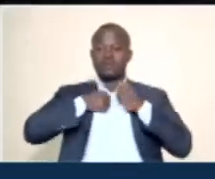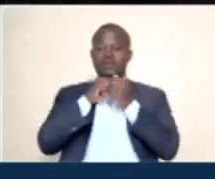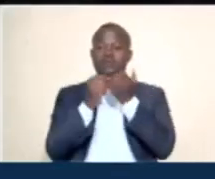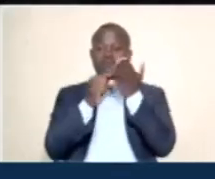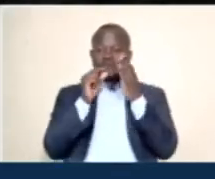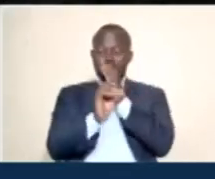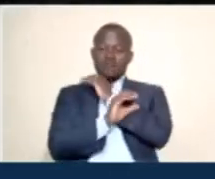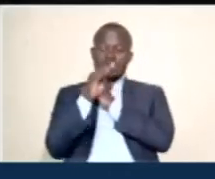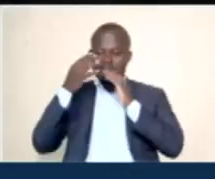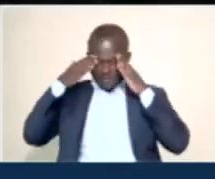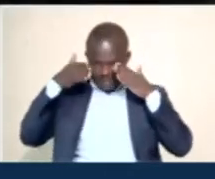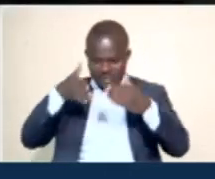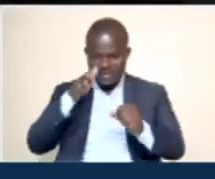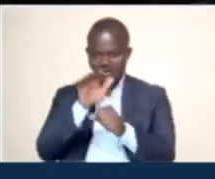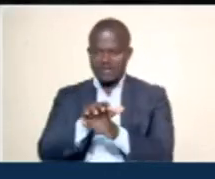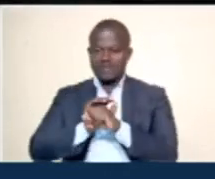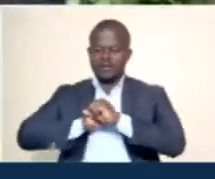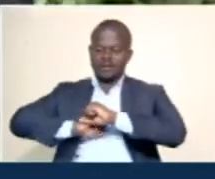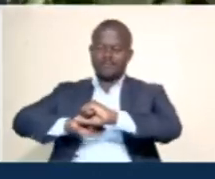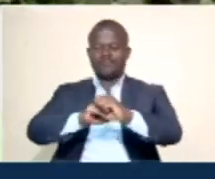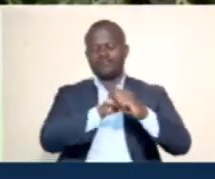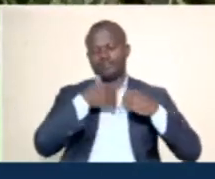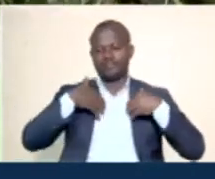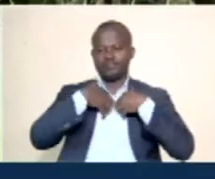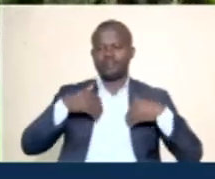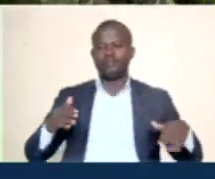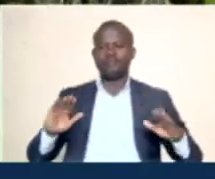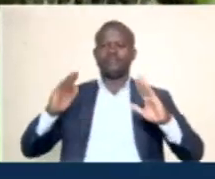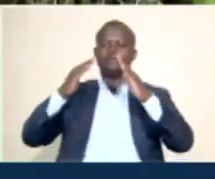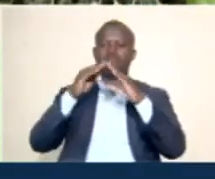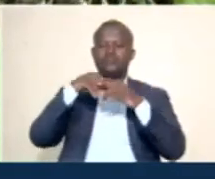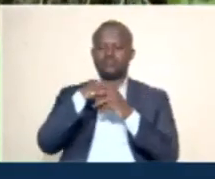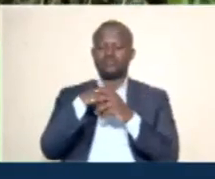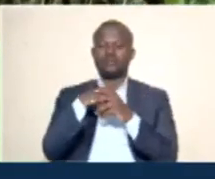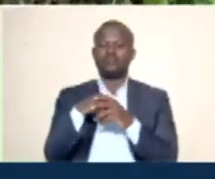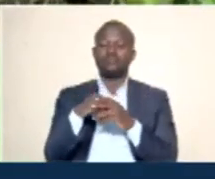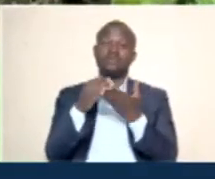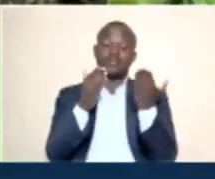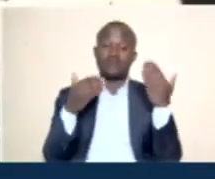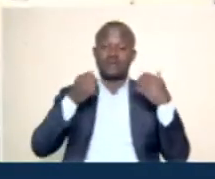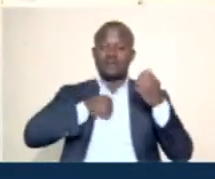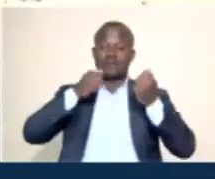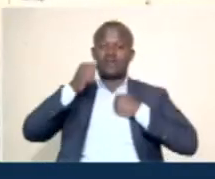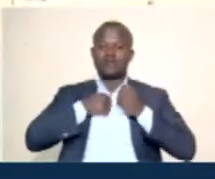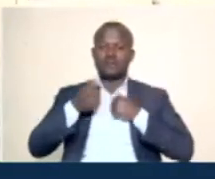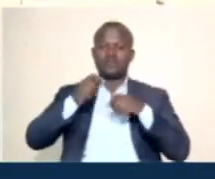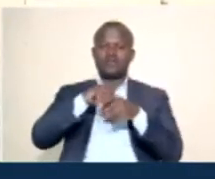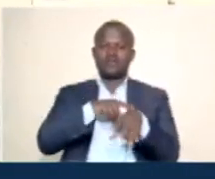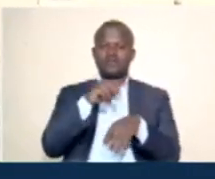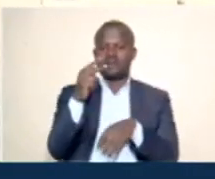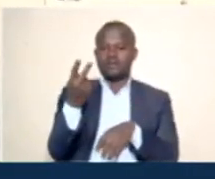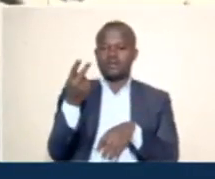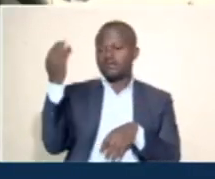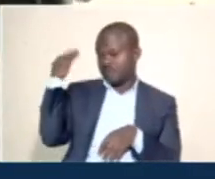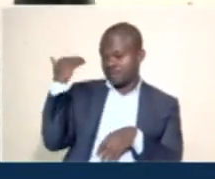mu bihugu bine byashyize imbaraga mu kubungabunga urusobe rw’ibinyabuzima byo mu misozi, harimo n'ibirunga aho ingagi zikubye kabiri. Mbere yaho ingagi